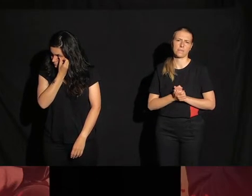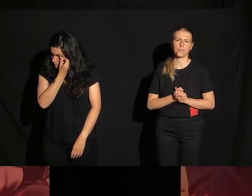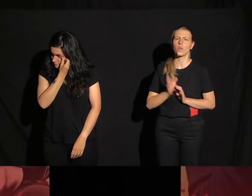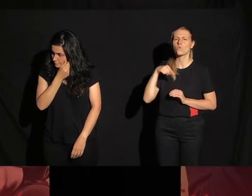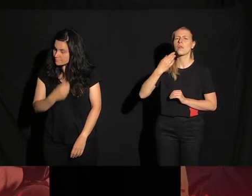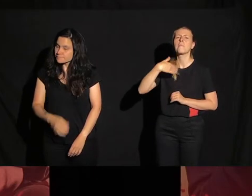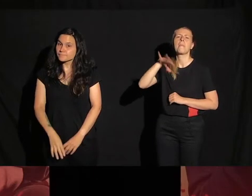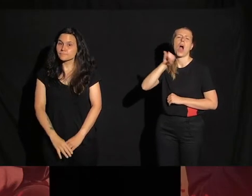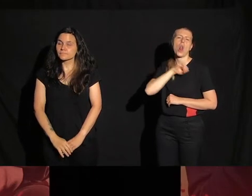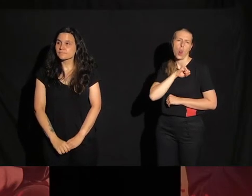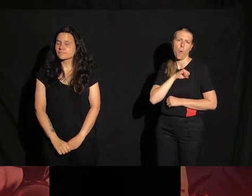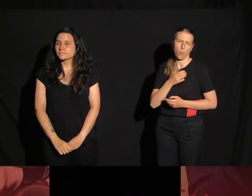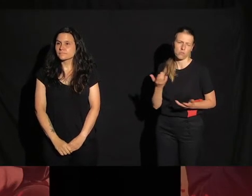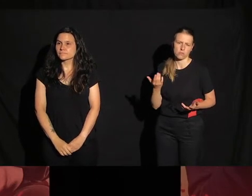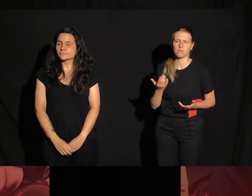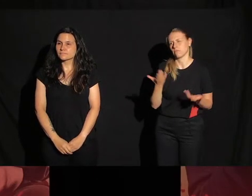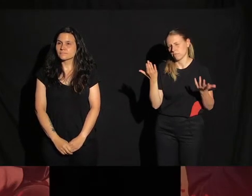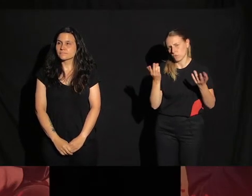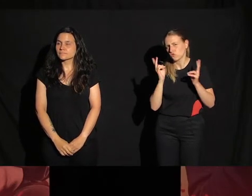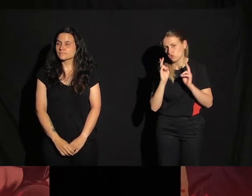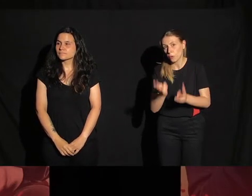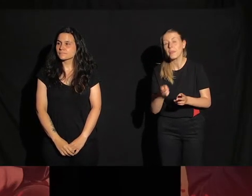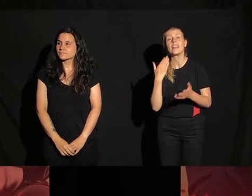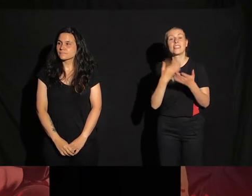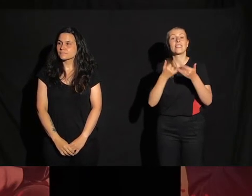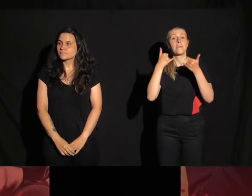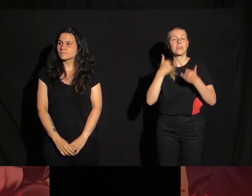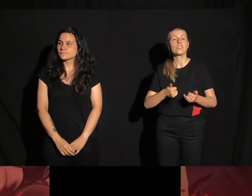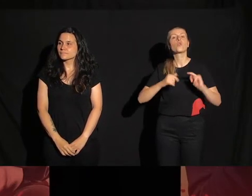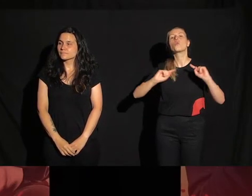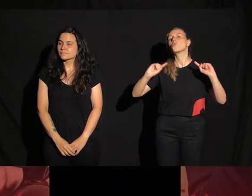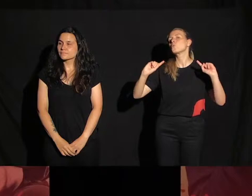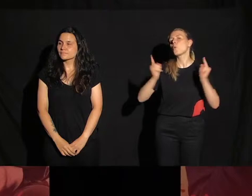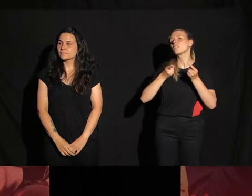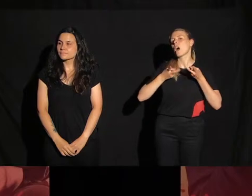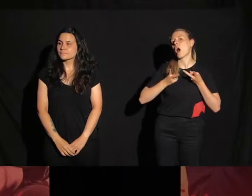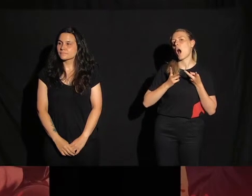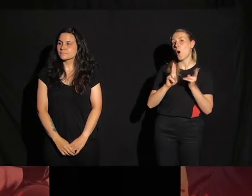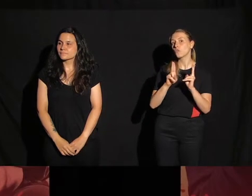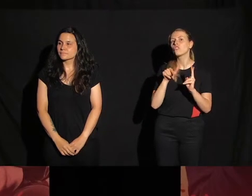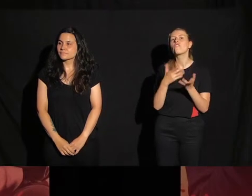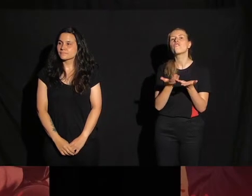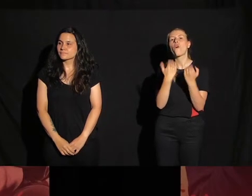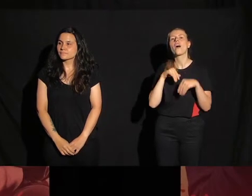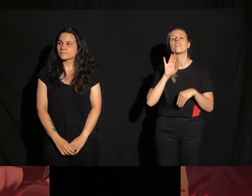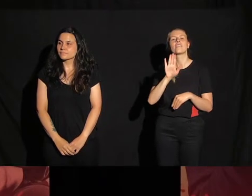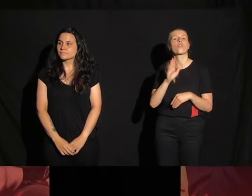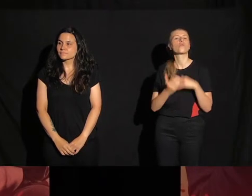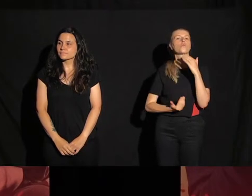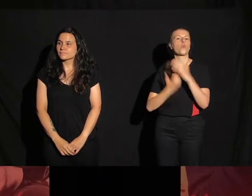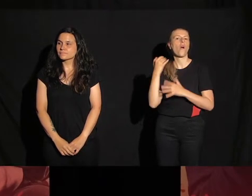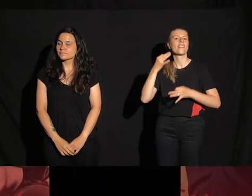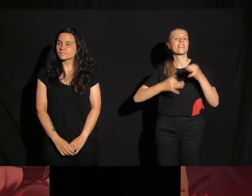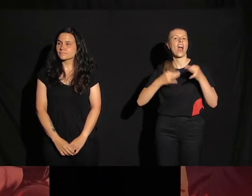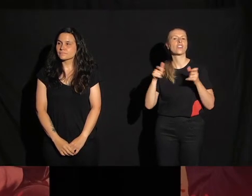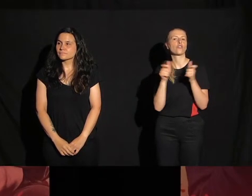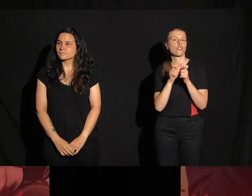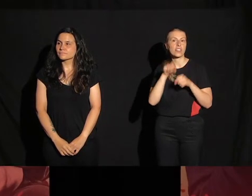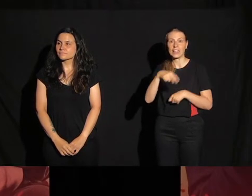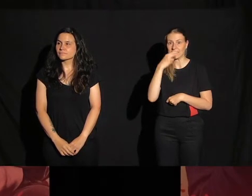sich die Reise doch ein bisschen mehr. Und wir sehen jetzt einen kurzen Ausschnitt aus ihrem neuen Stück, Wohin geht die Reise,